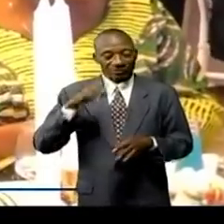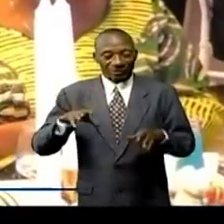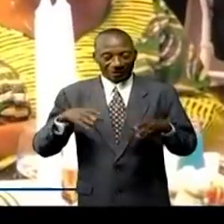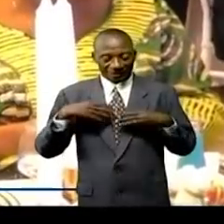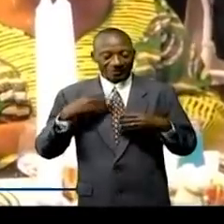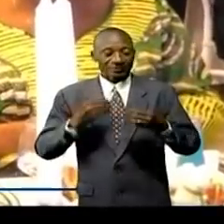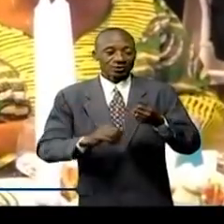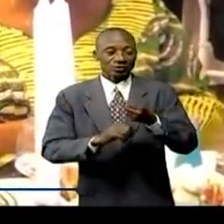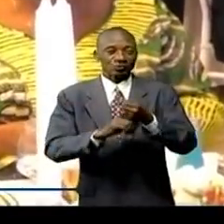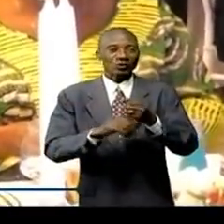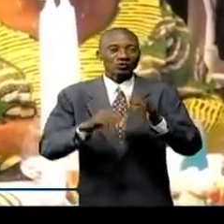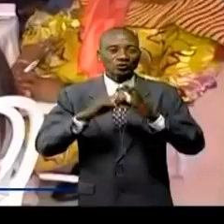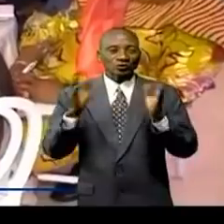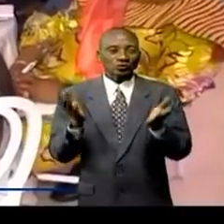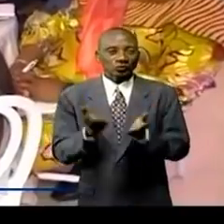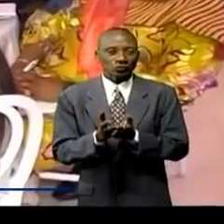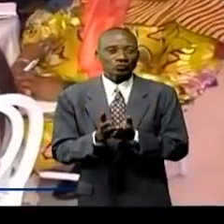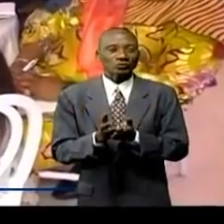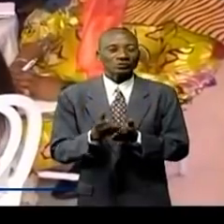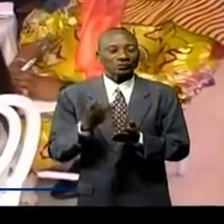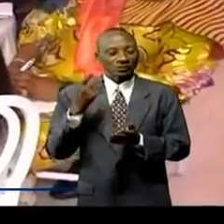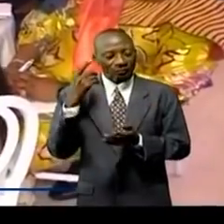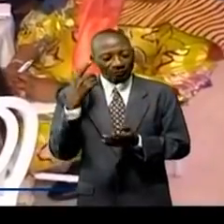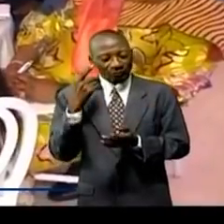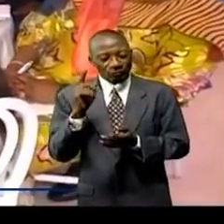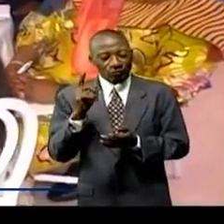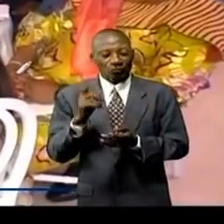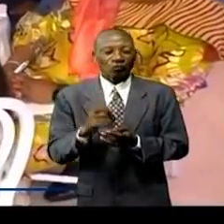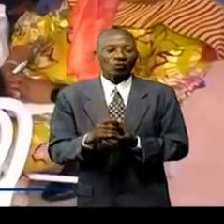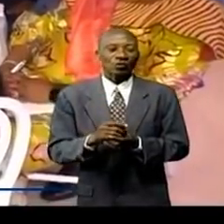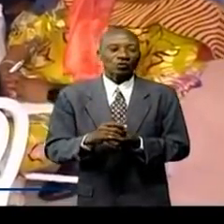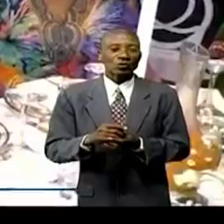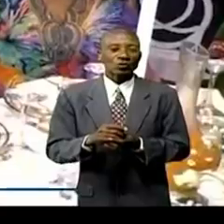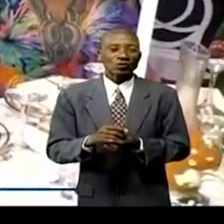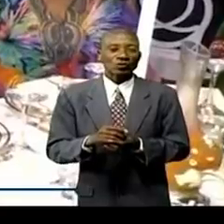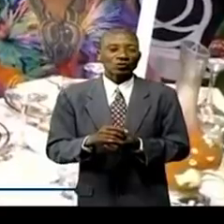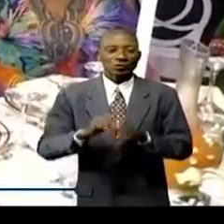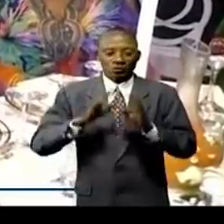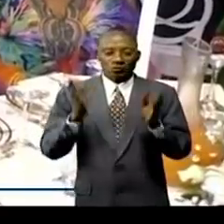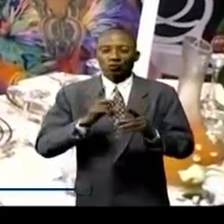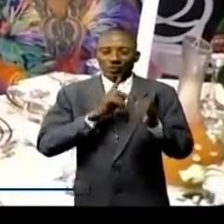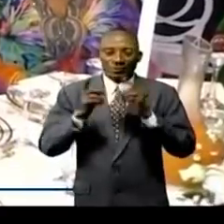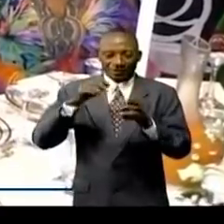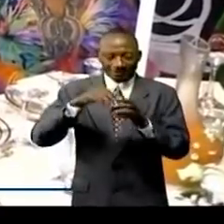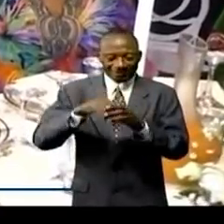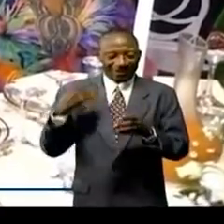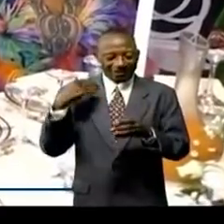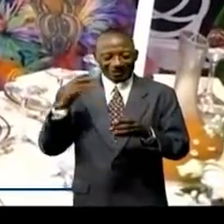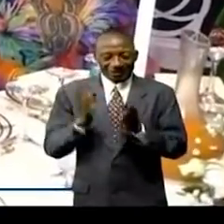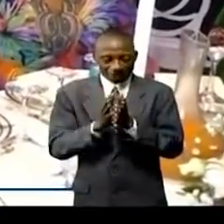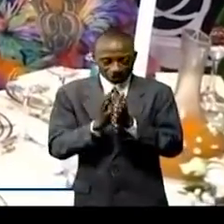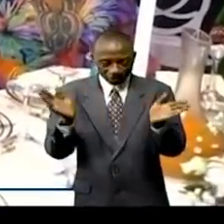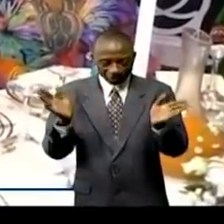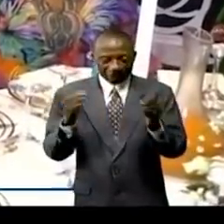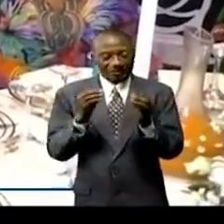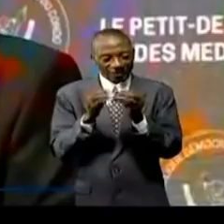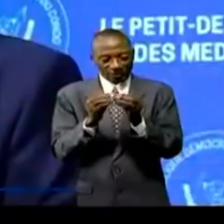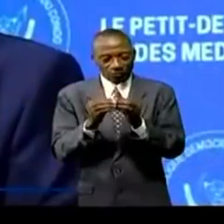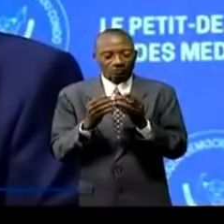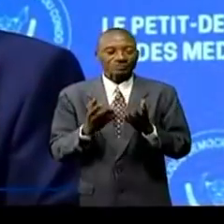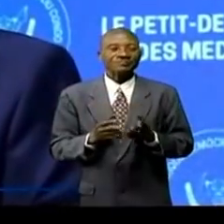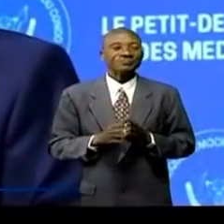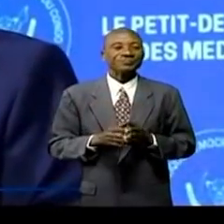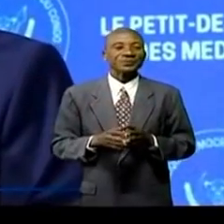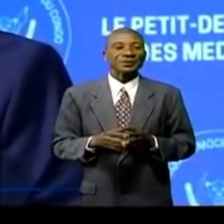l'accès aux sources d'informations telles qu'est recommandées aux États généraux des médias. Ces petits déjeuners constituent un motif